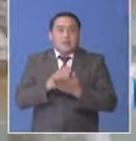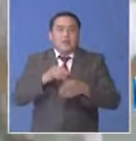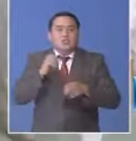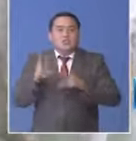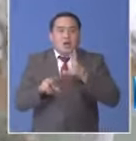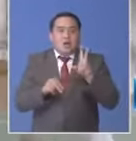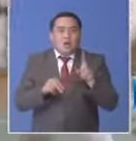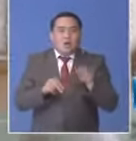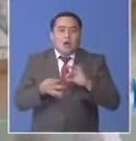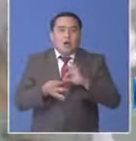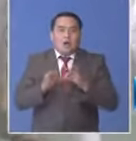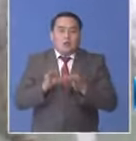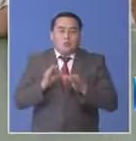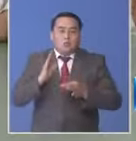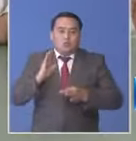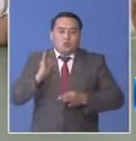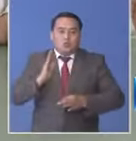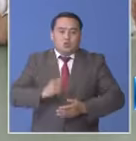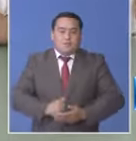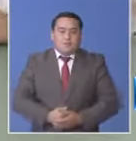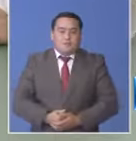есть шансы на олимпийское будущее.